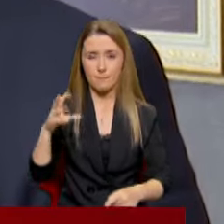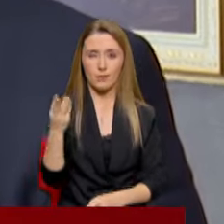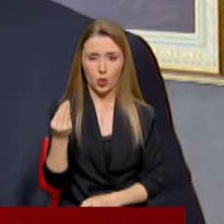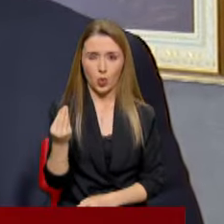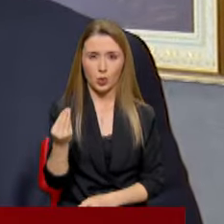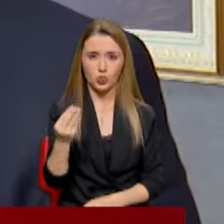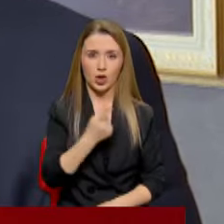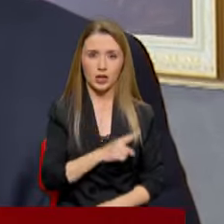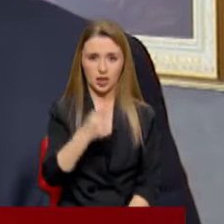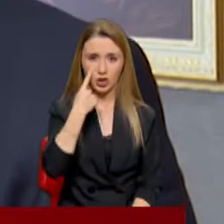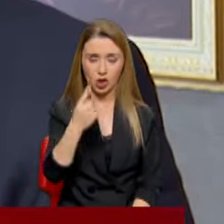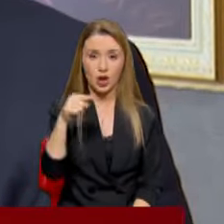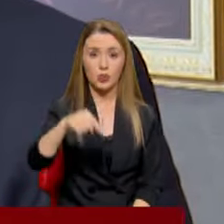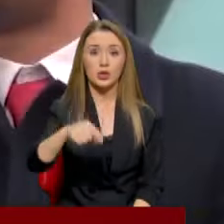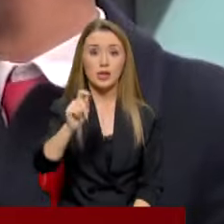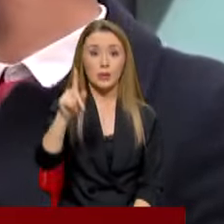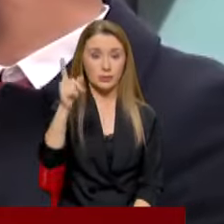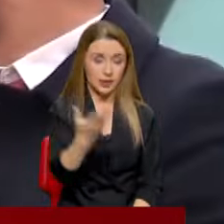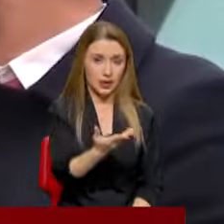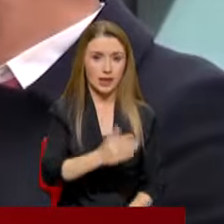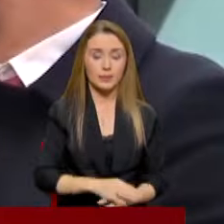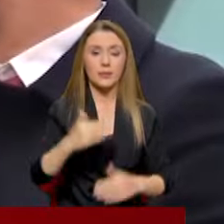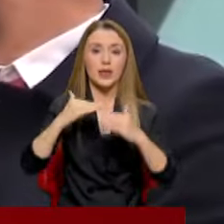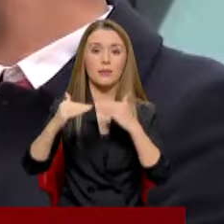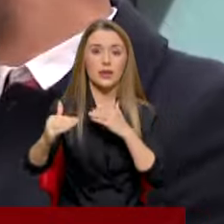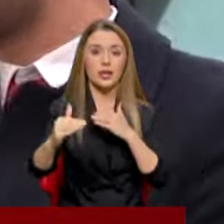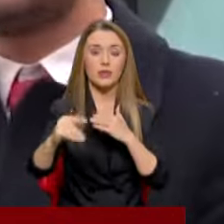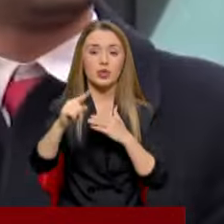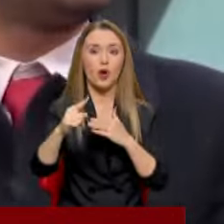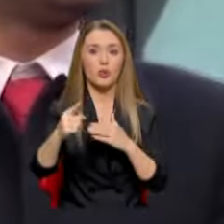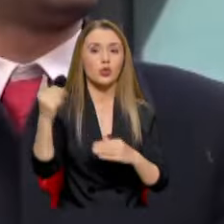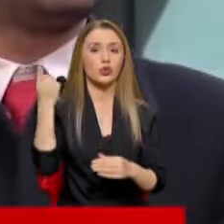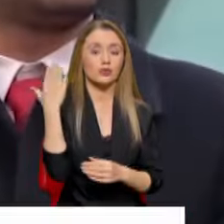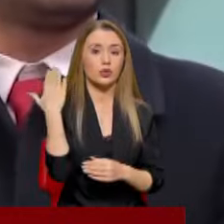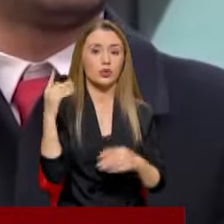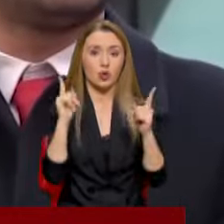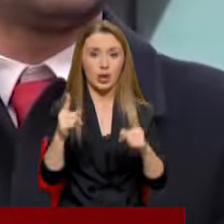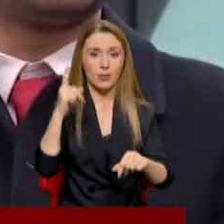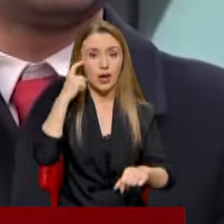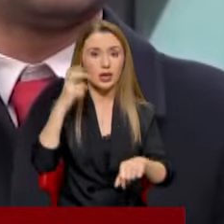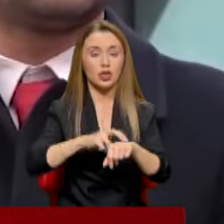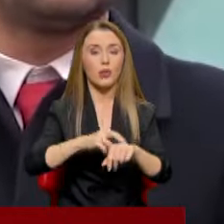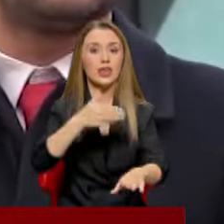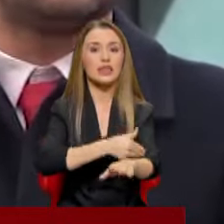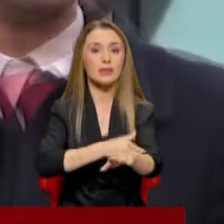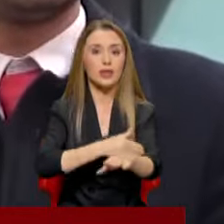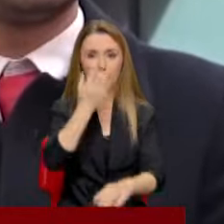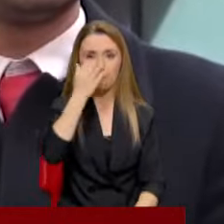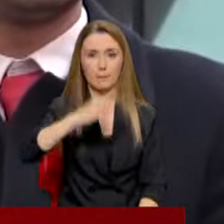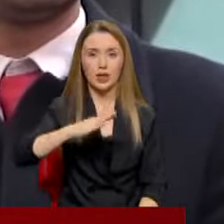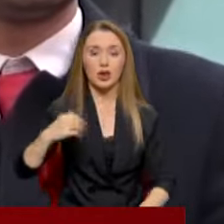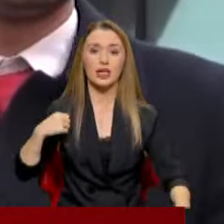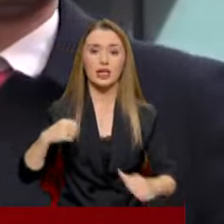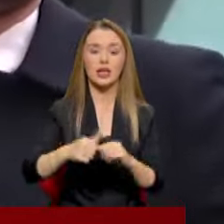olmuştu adaylarına bunu yapabilirler milletimiz milli görüş dönemini hatırlıyor ve o hizmetlere Özlem duyuyor